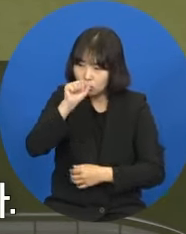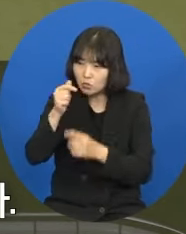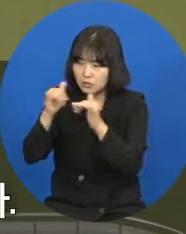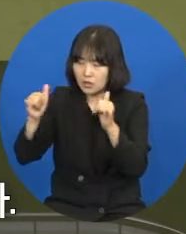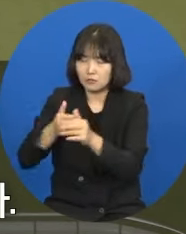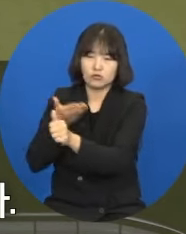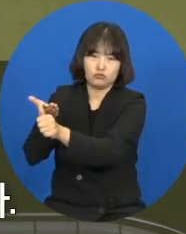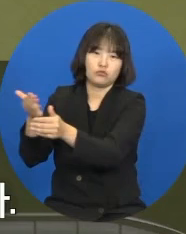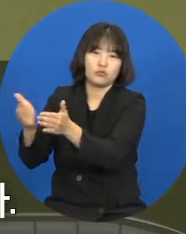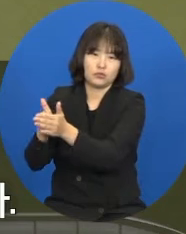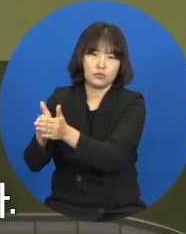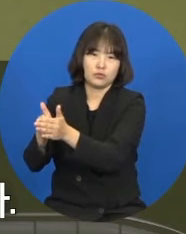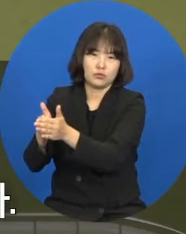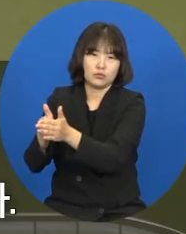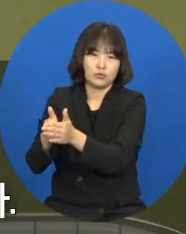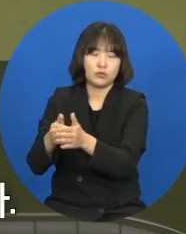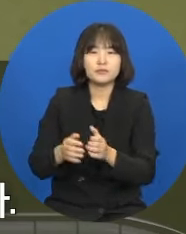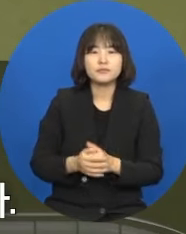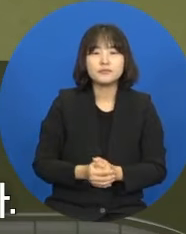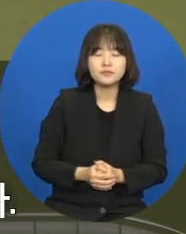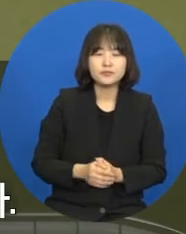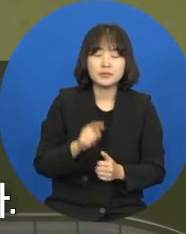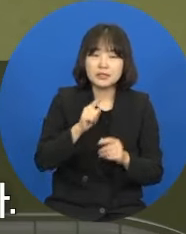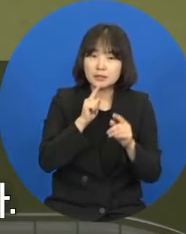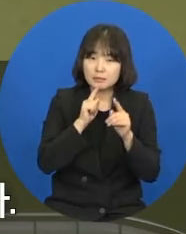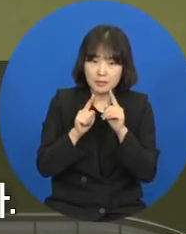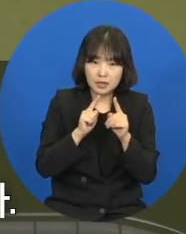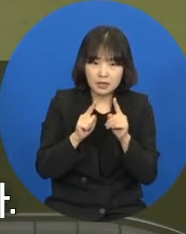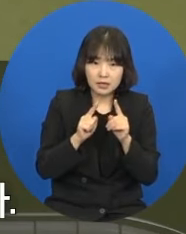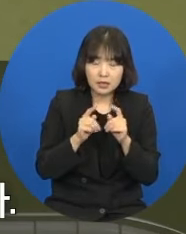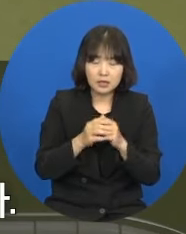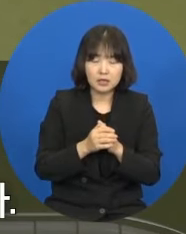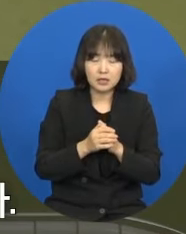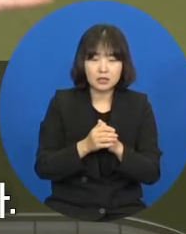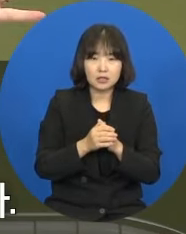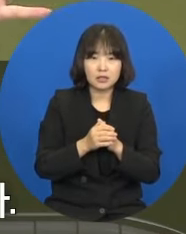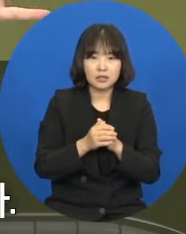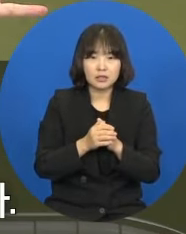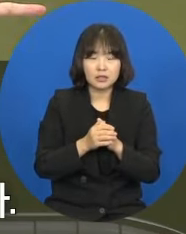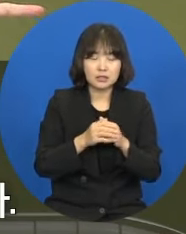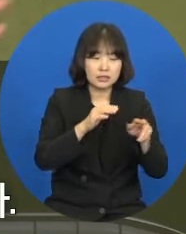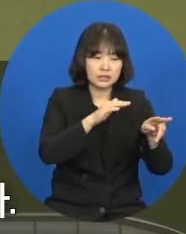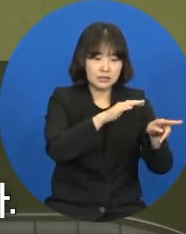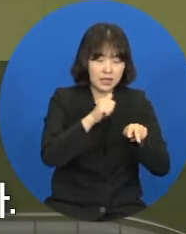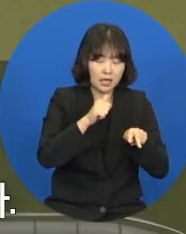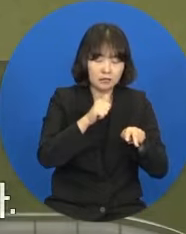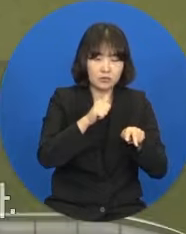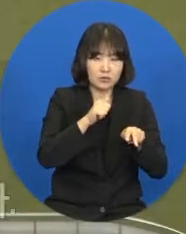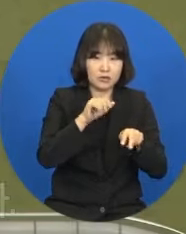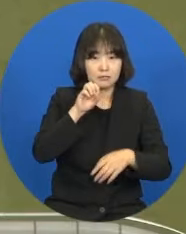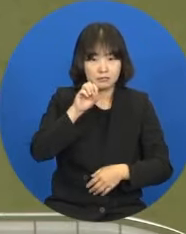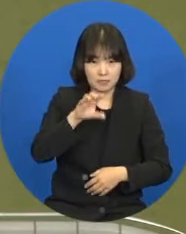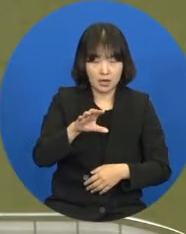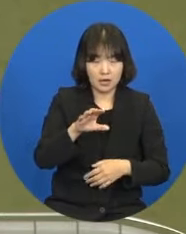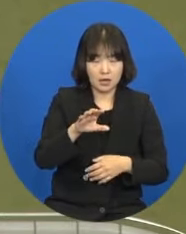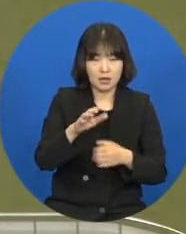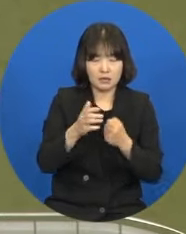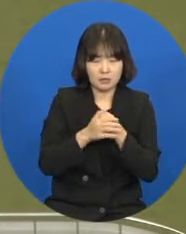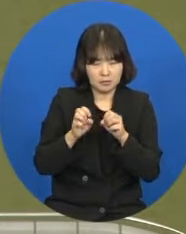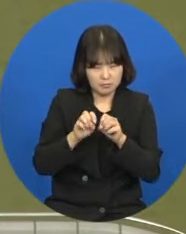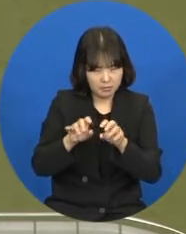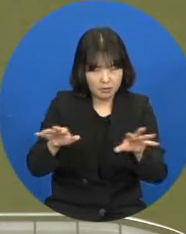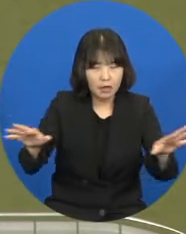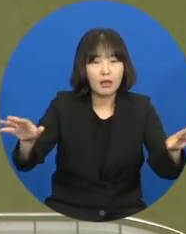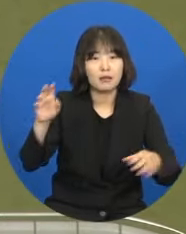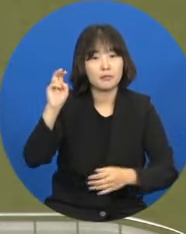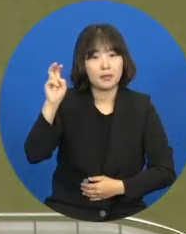이건 다윗에게 한 말은 아닌데 분명히이 말이 사무엘의 말이었기 때문에 퍼져 나갔을 거예요 아마 다의 부하들이이